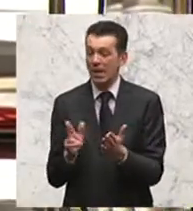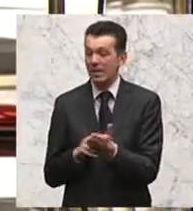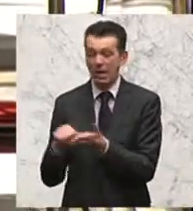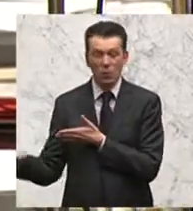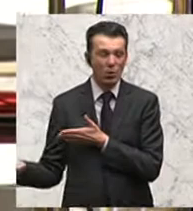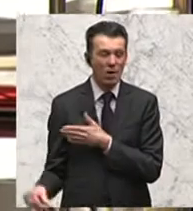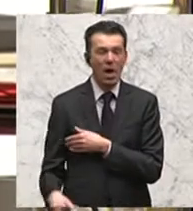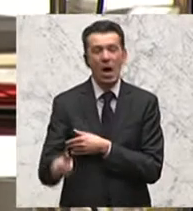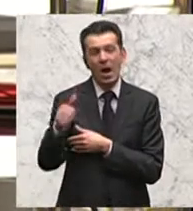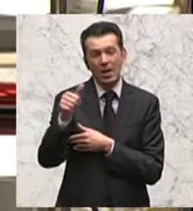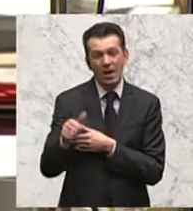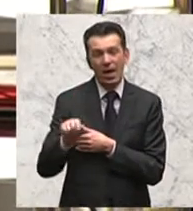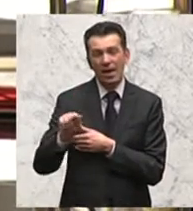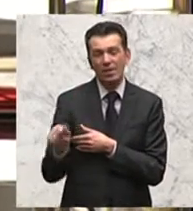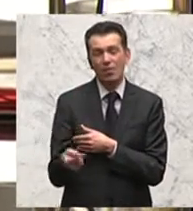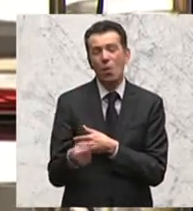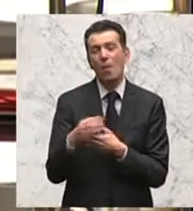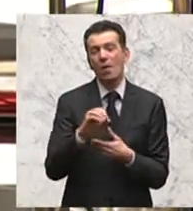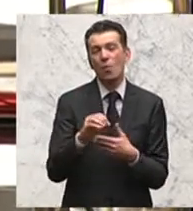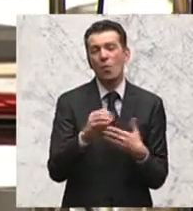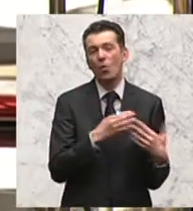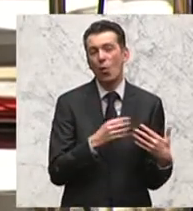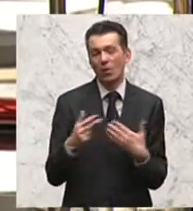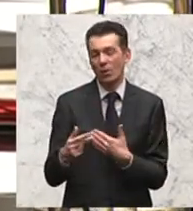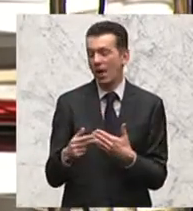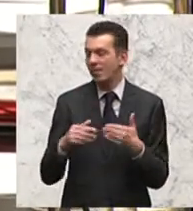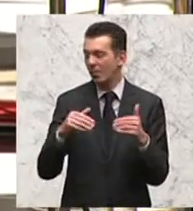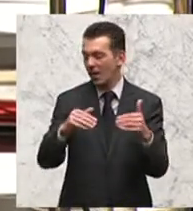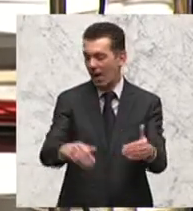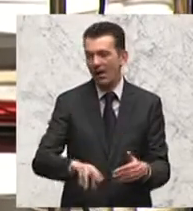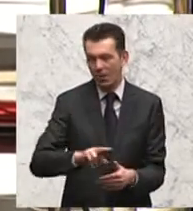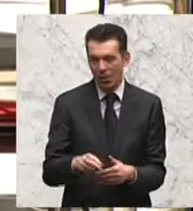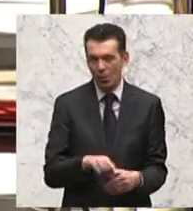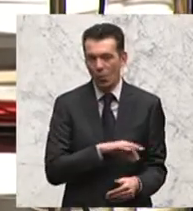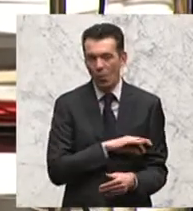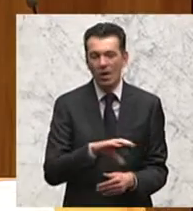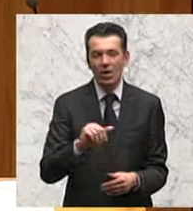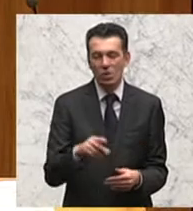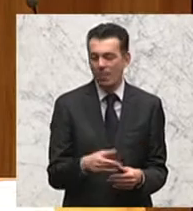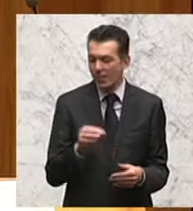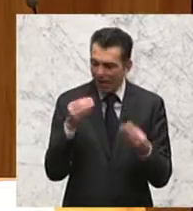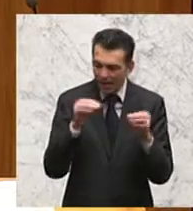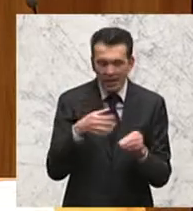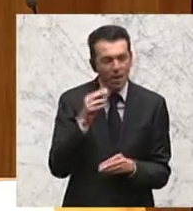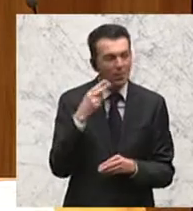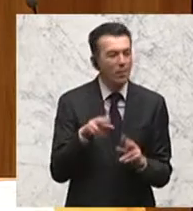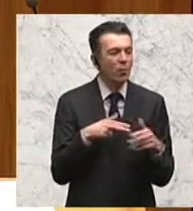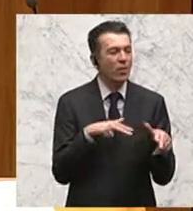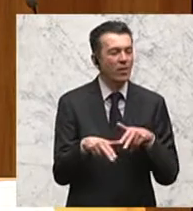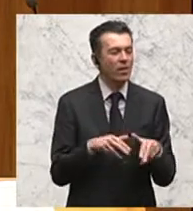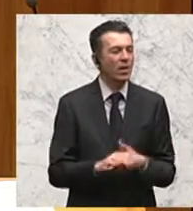von 1,039 Milliarden Euro. Kollege Czapp, sehr geehrte Damen und Herren von der Bundesregierung, bei Aussparung des sehr